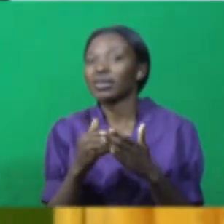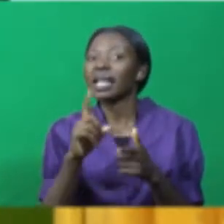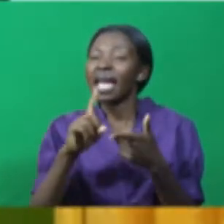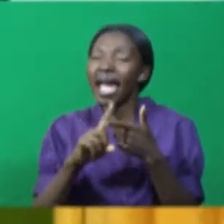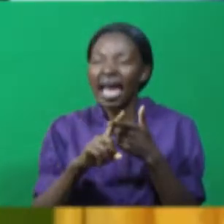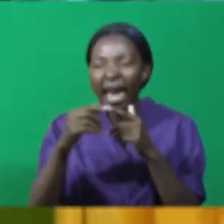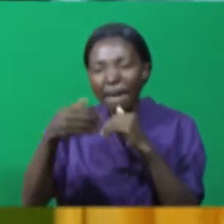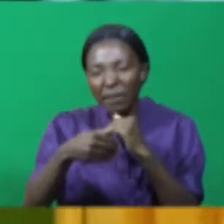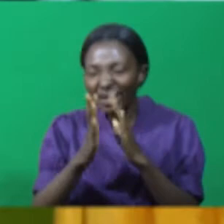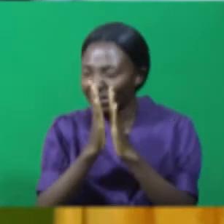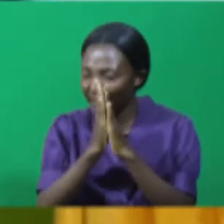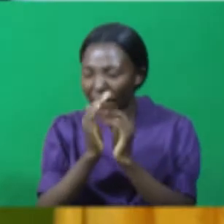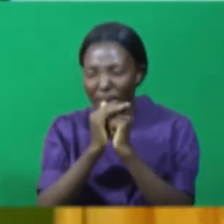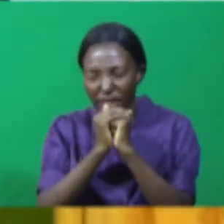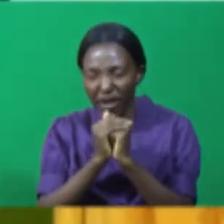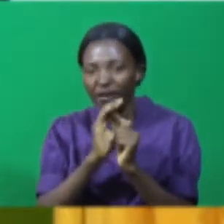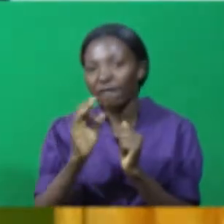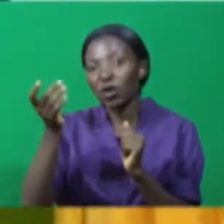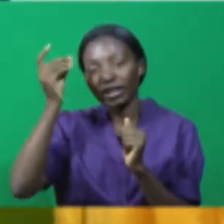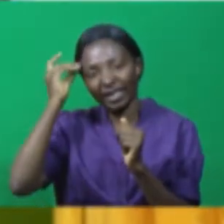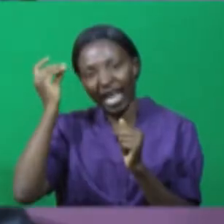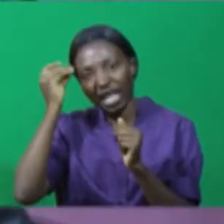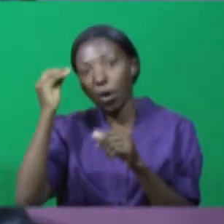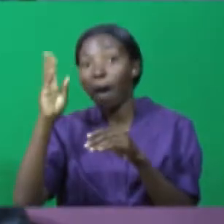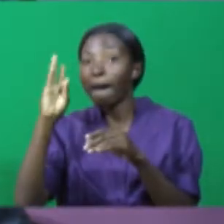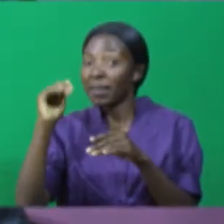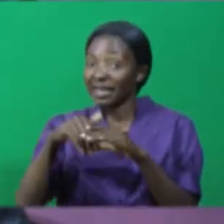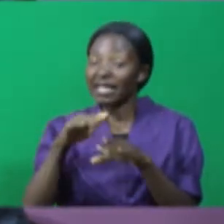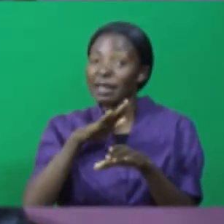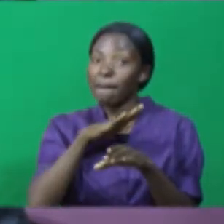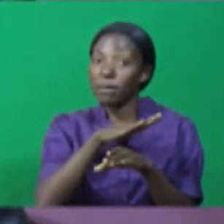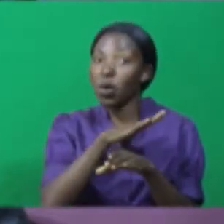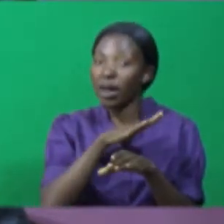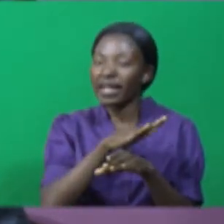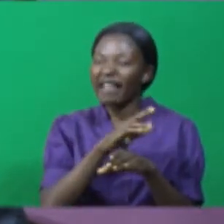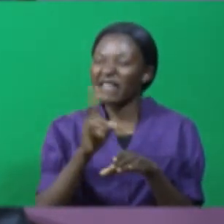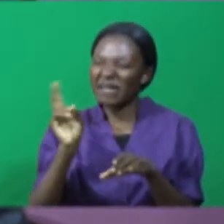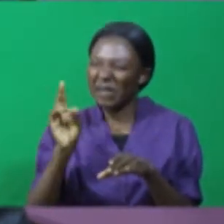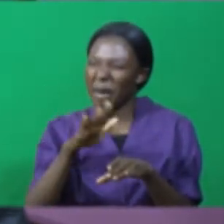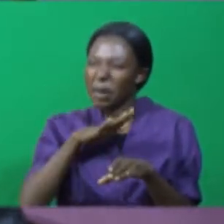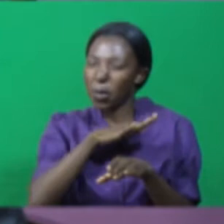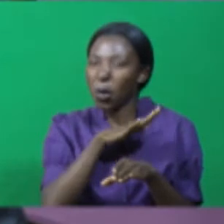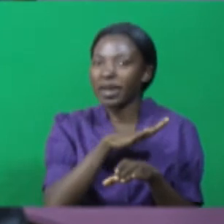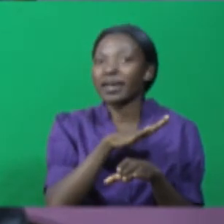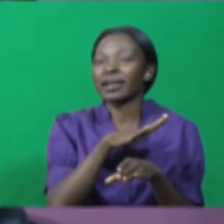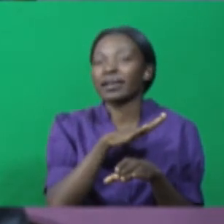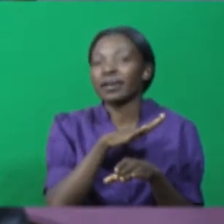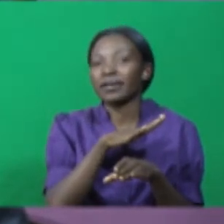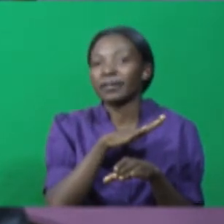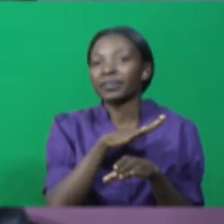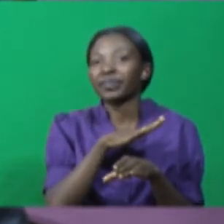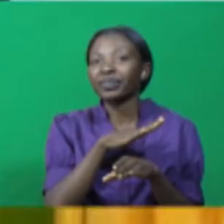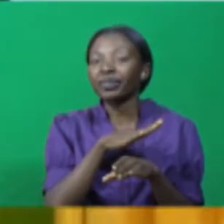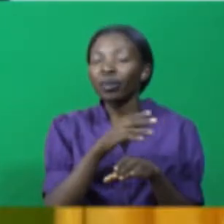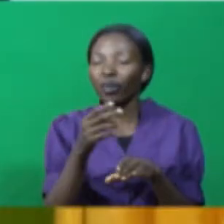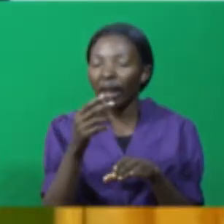vakarara vachinamatira Daniel makusena acho aitai kusenzeno kusenzeno akafumirisa